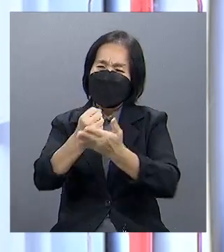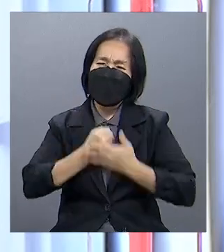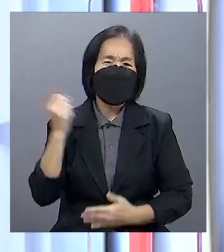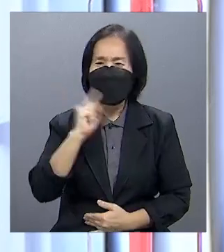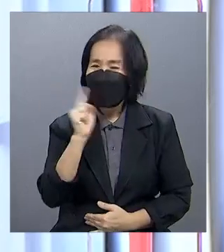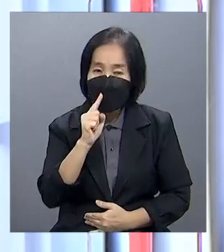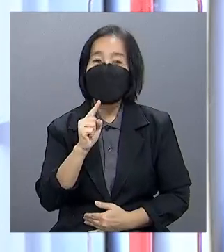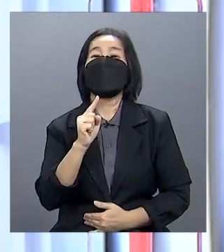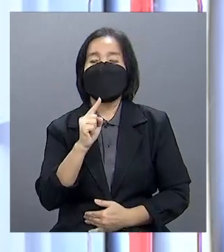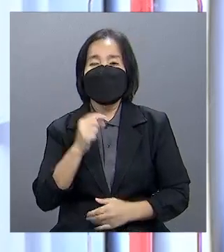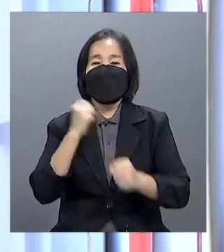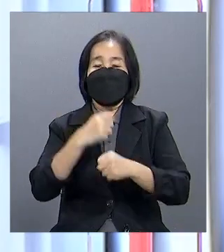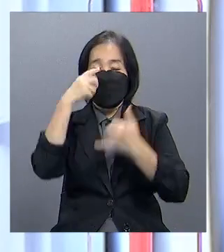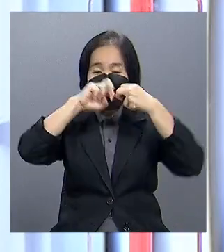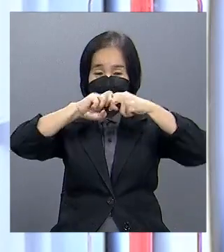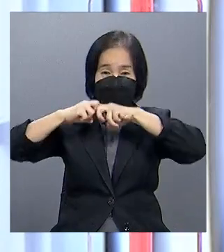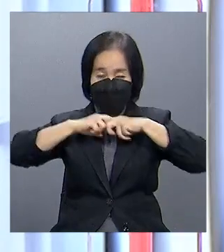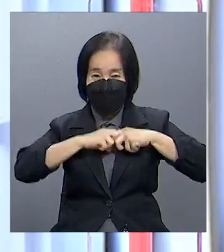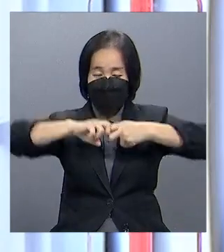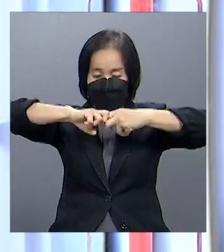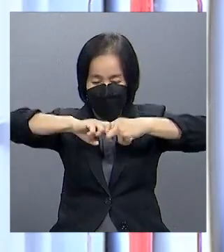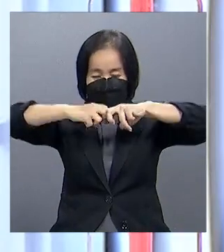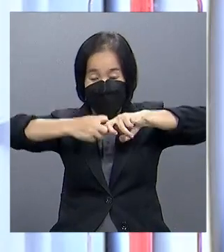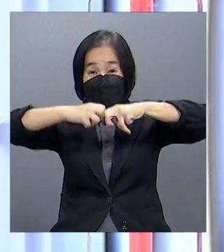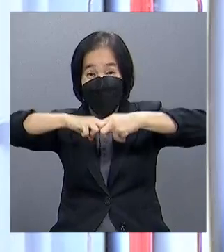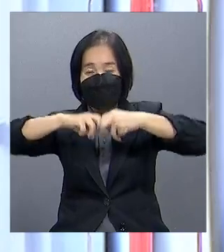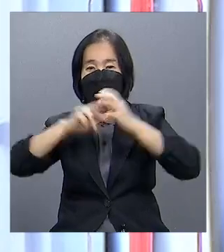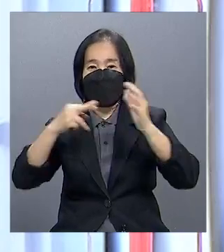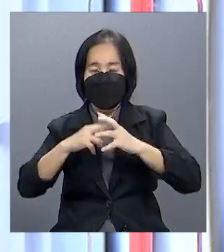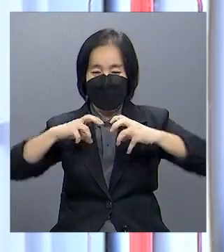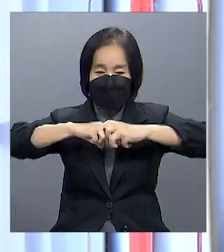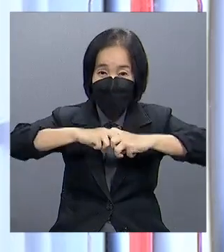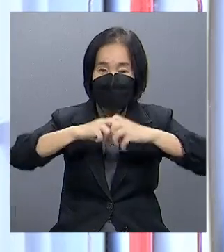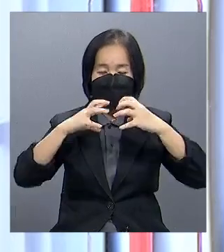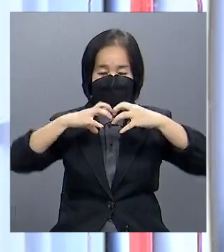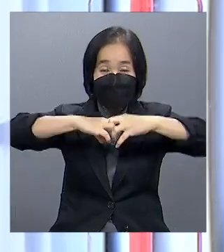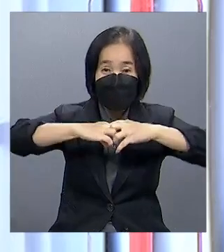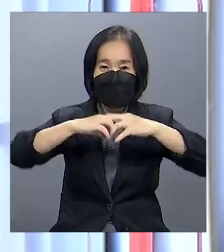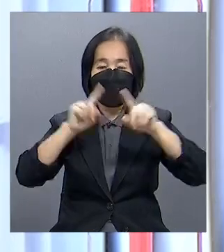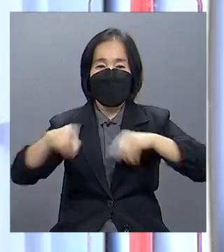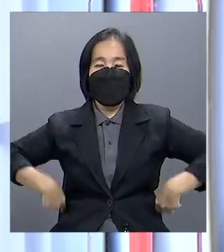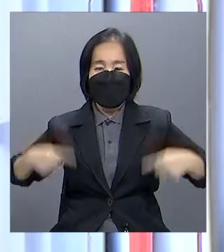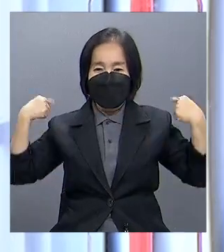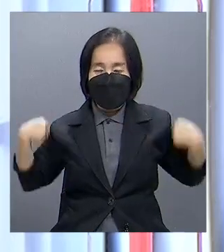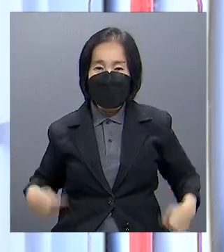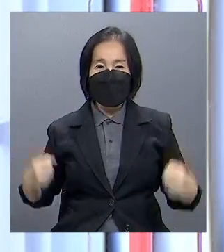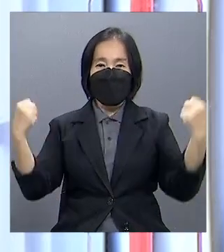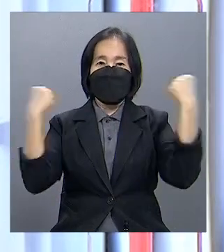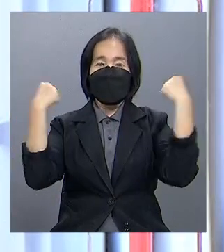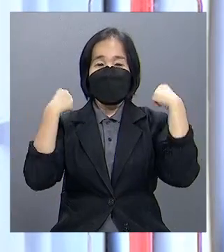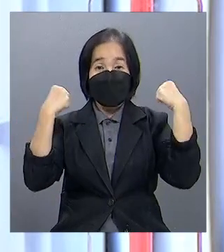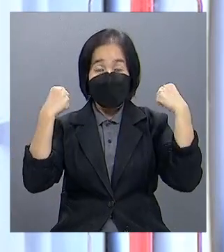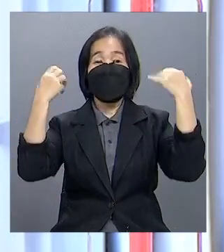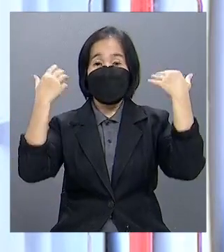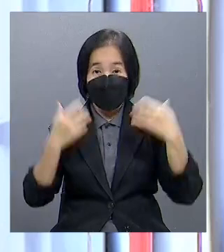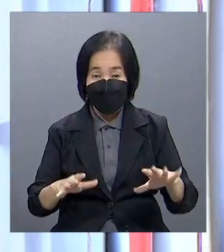ำให้กล้ามเนื้อเนี่ยคุณผู้ชมมันแข็งแรงขึ้นนะกล้ามเนื้อส่วนหลังหรือคอมัสเซลที่อยู่แกนกลางลำตัวเนี่ยนะครับเมื่อกล้ามเนื้อเหล่านี้มันแข็งแรงนะกระดูก